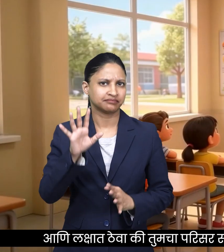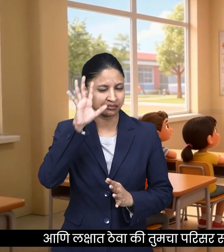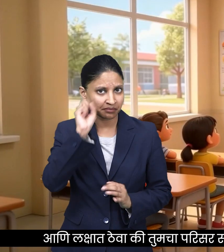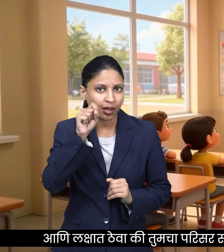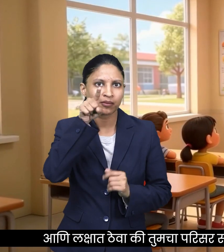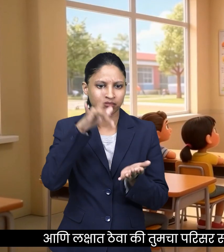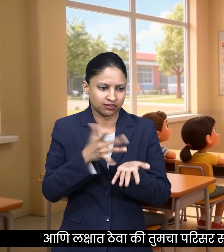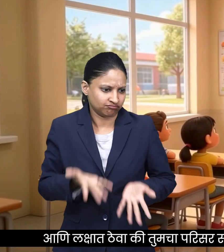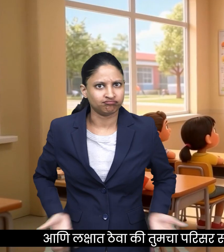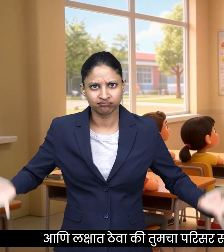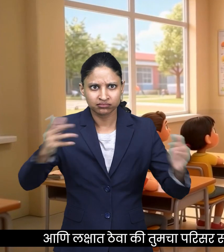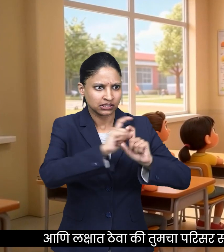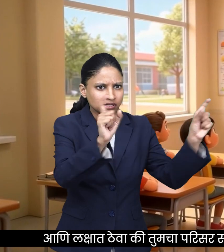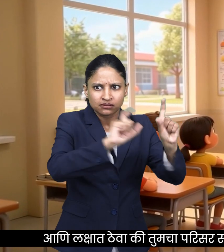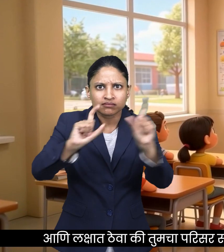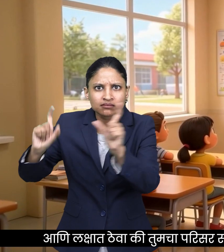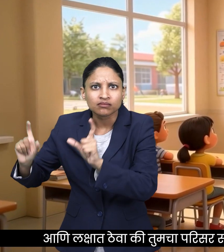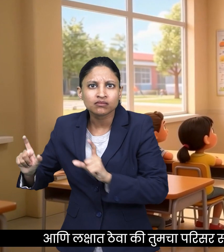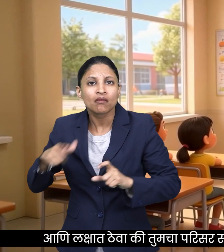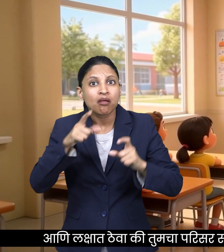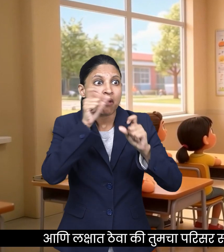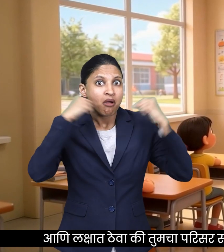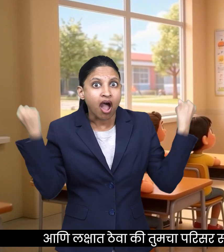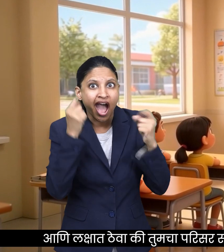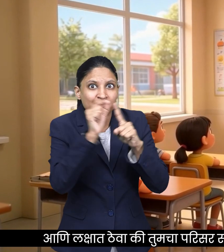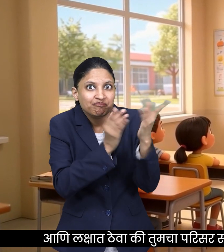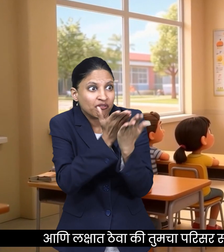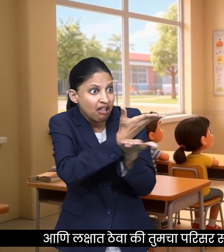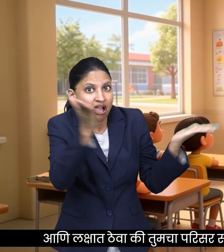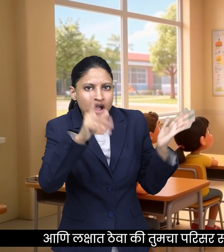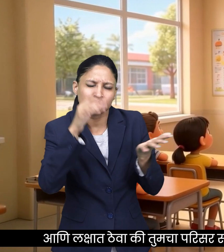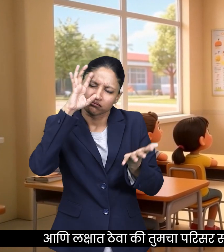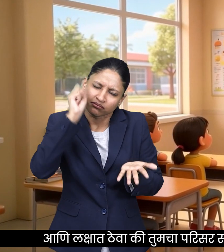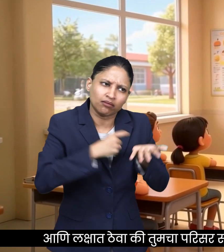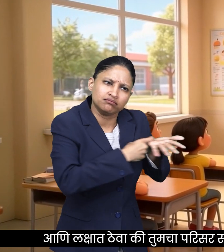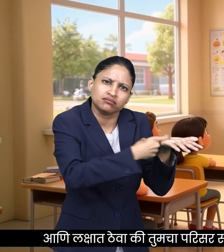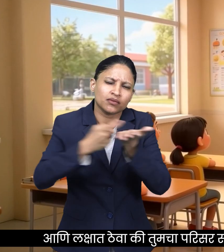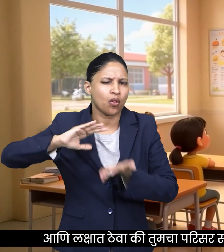आणि लक्षात ठेवा की तुमचा परिसर स्वच्छ ठेवा आणि प्रत्येक व्यवसायाचा आदर करा.